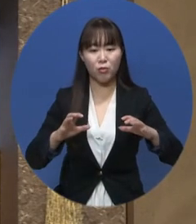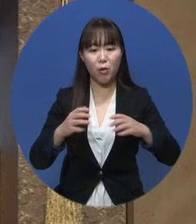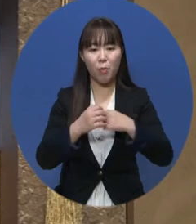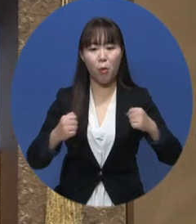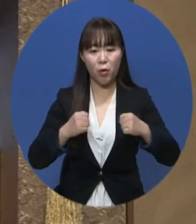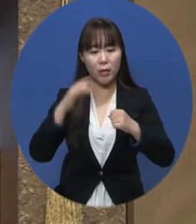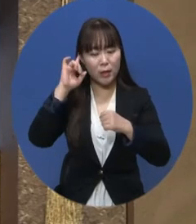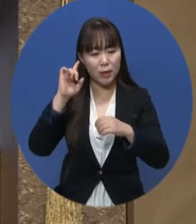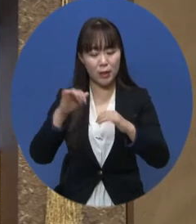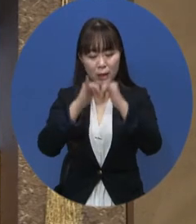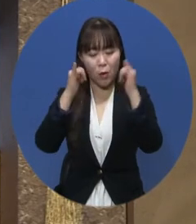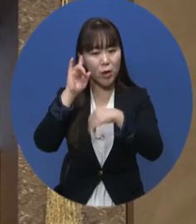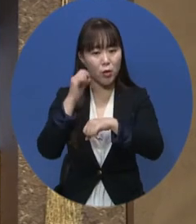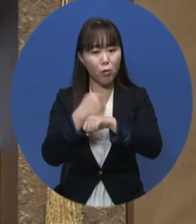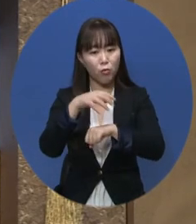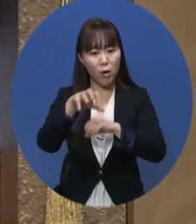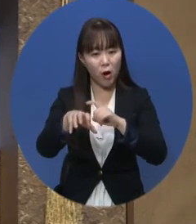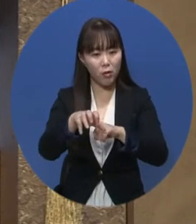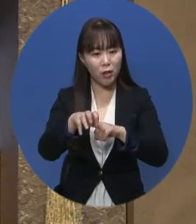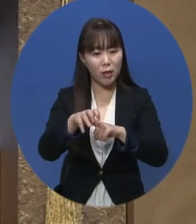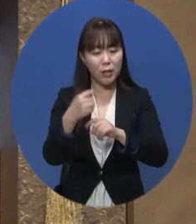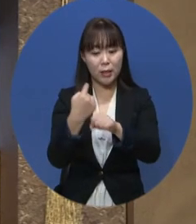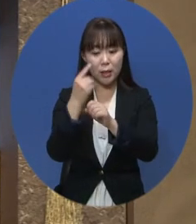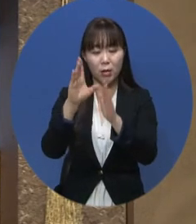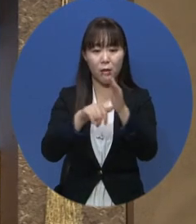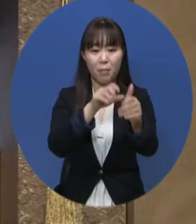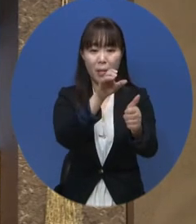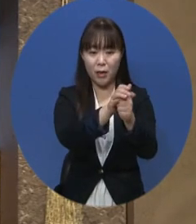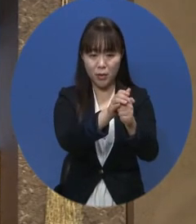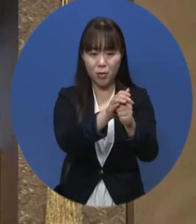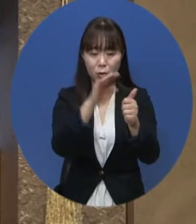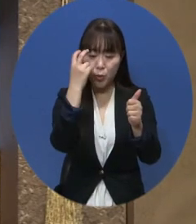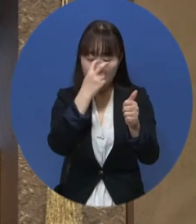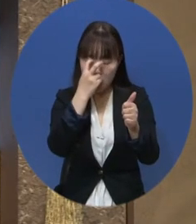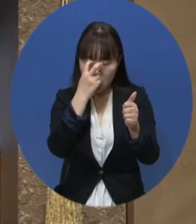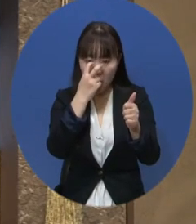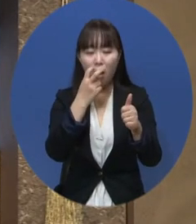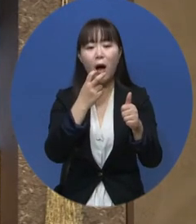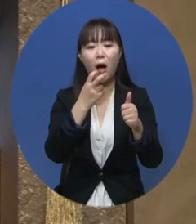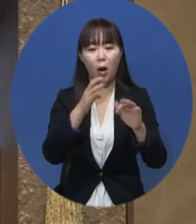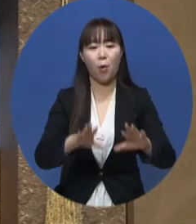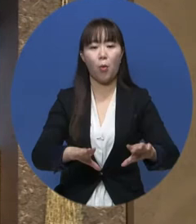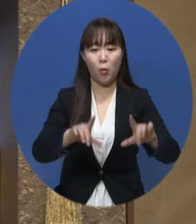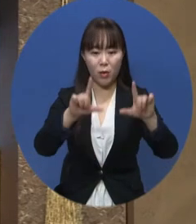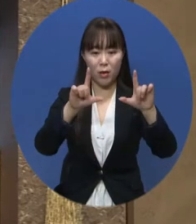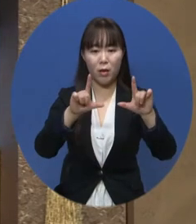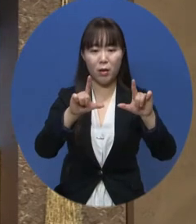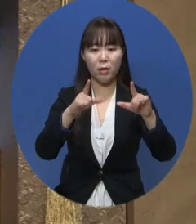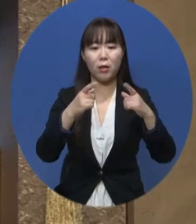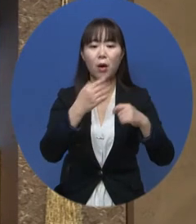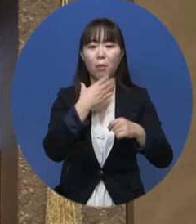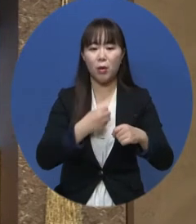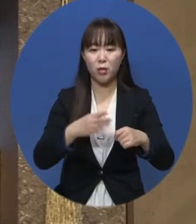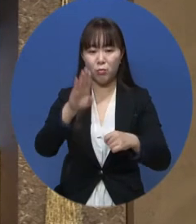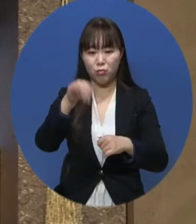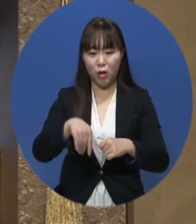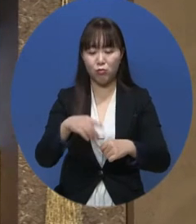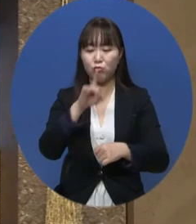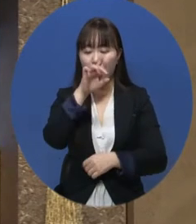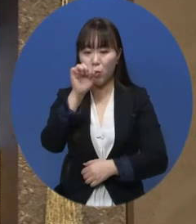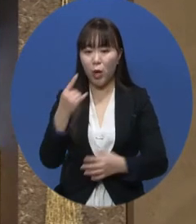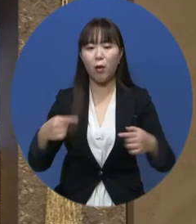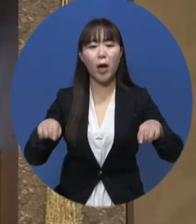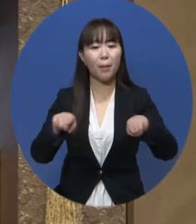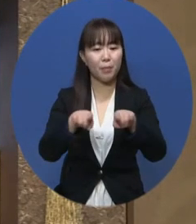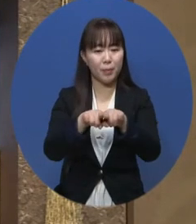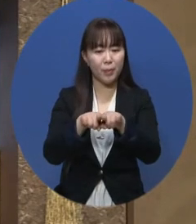한국보건사회연구원에 작년에 이제 용역을 맡겨서 조사를 해서 아마 올해 복지부하고 저희 중앙회하고 또